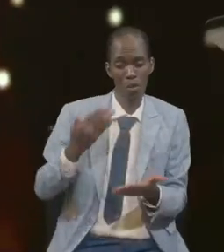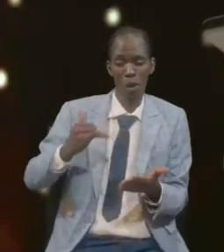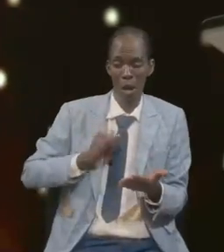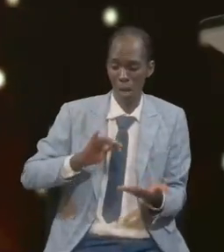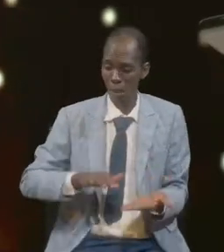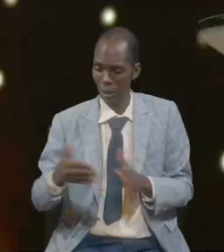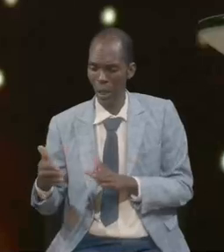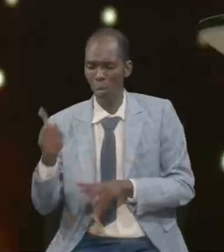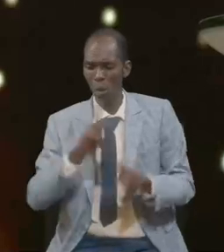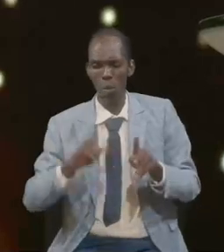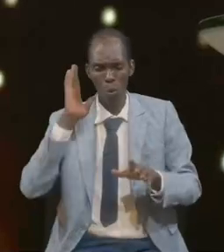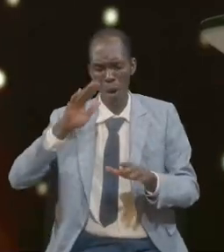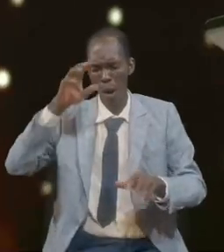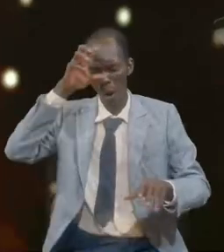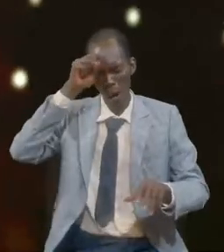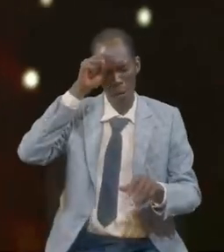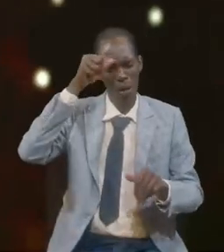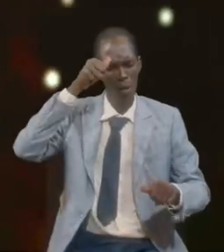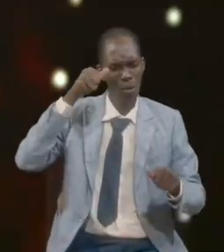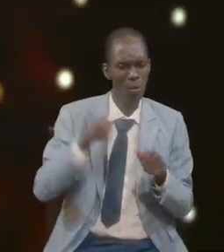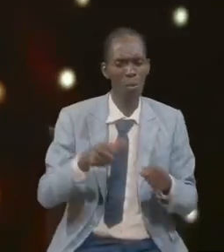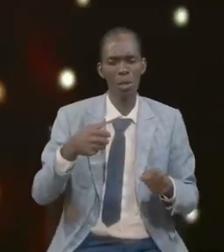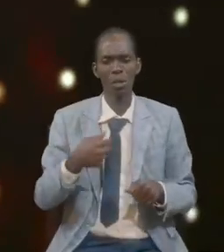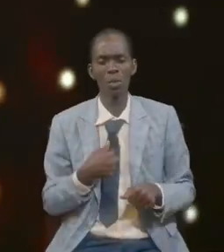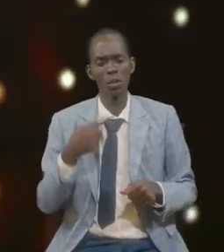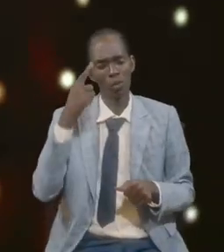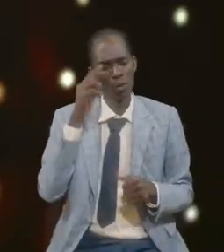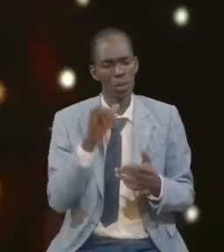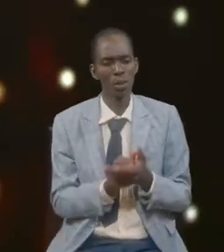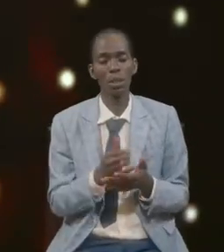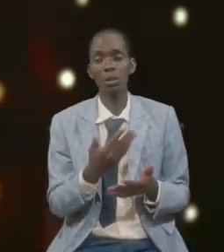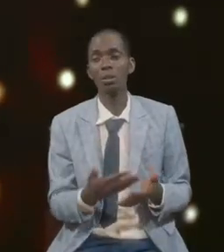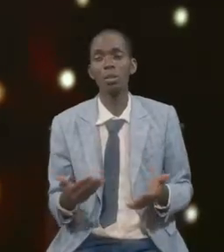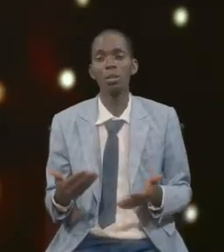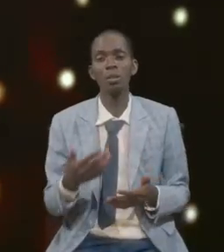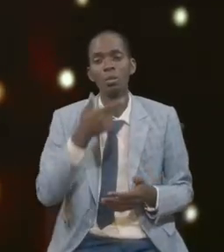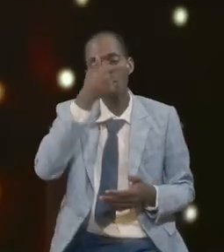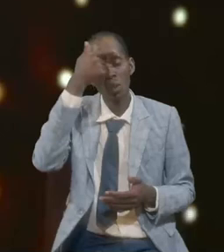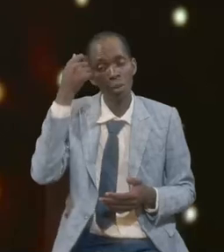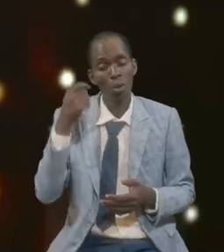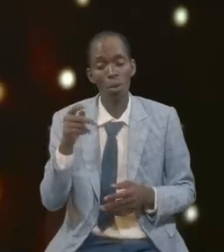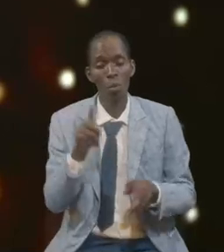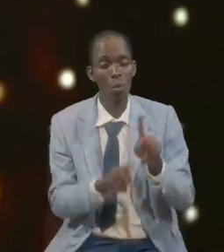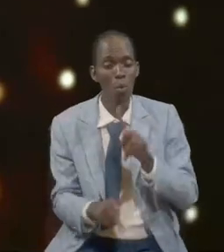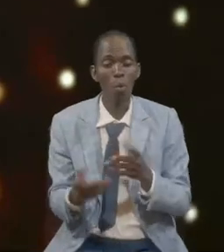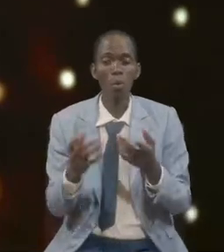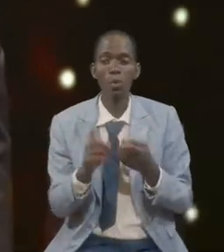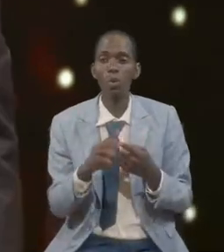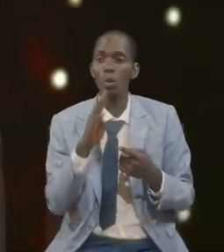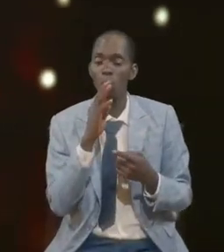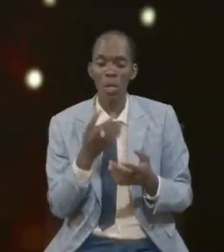les gens ne cessent pas de parler de moi. Parce qu'ils veulent être riches,